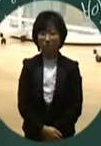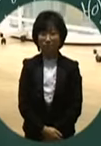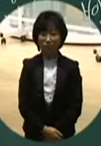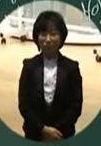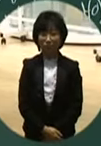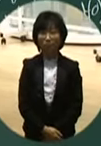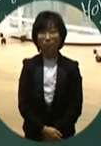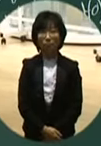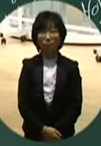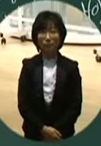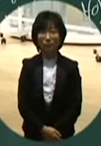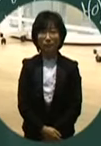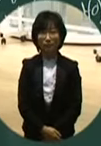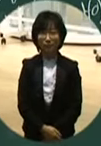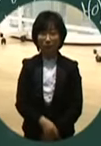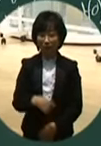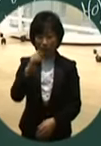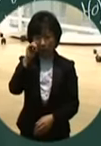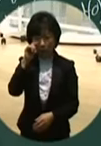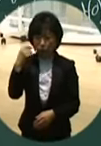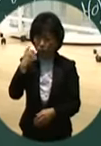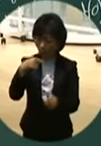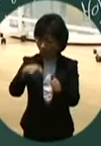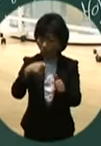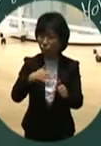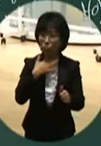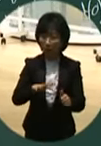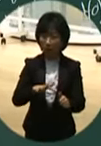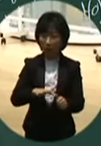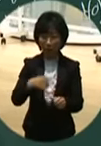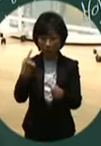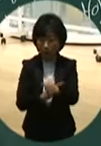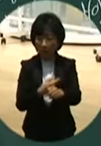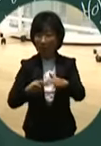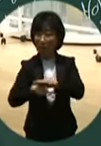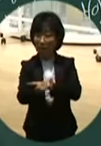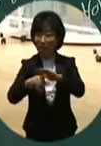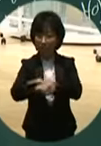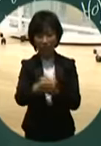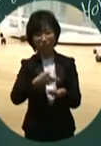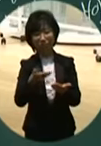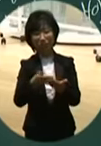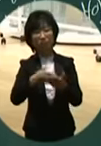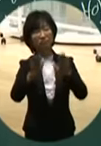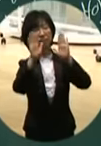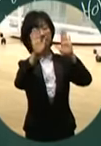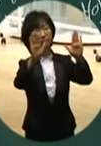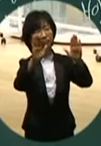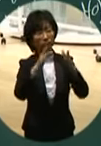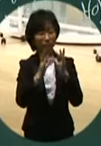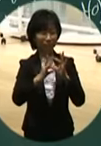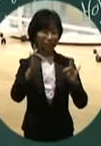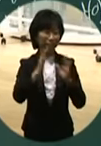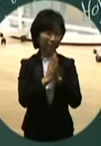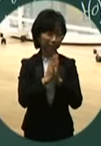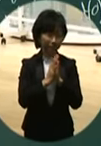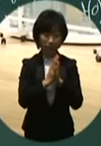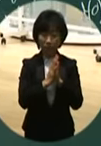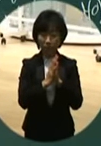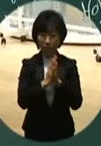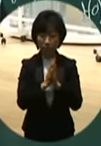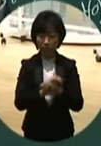가르쳤는데 뱀 그려놓고 앉아 있어요. So no one taught them that, but people throughout history. 누가 안 가르쳤는데? Drew a serpent and bowed down. 어린